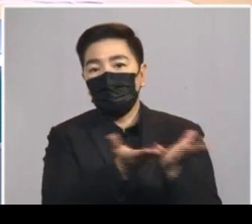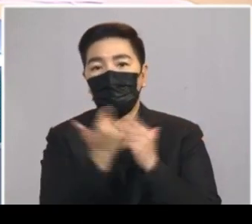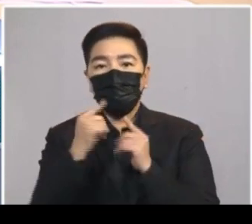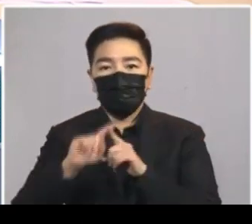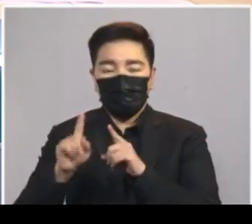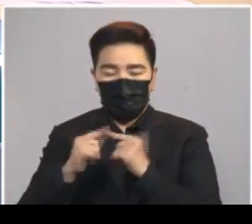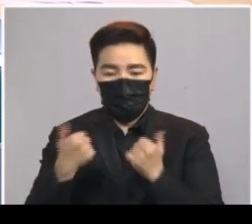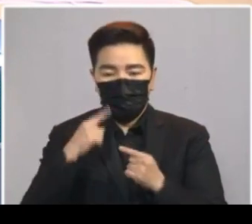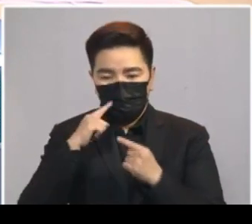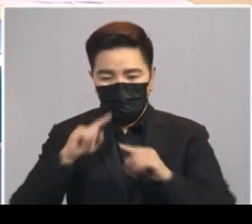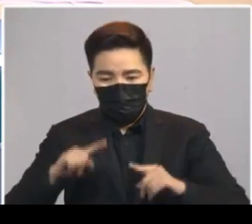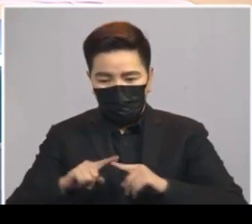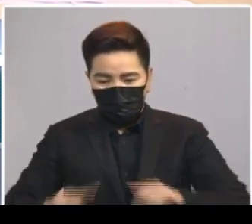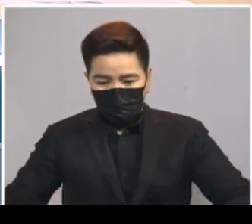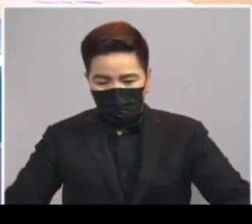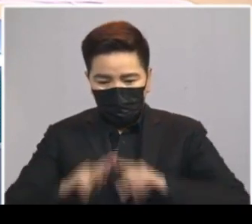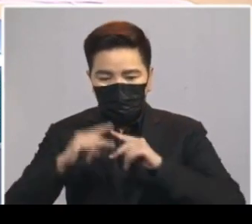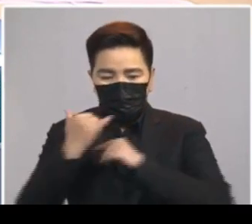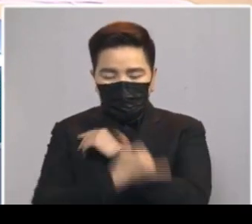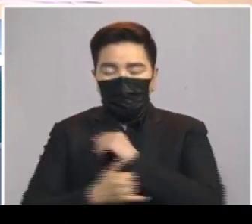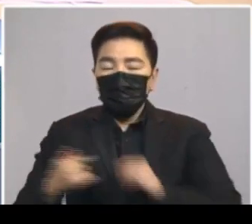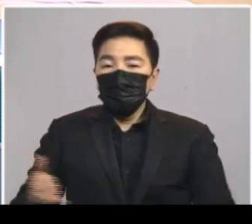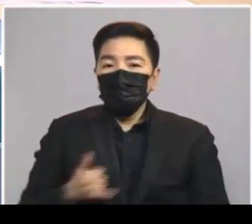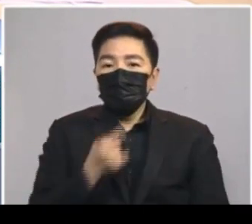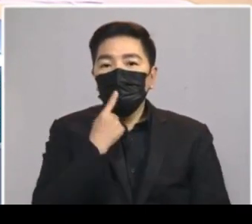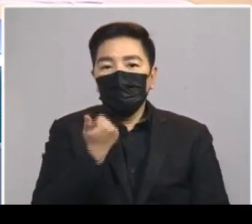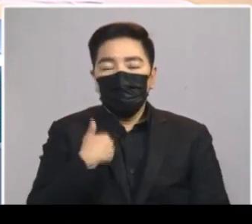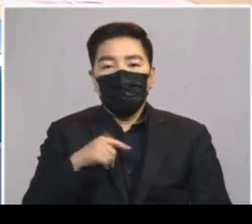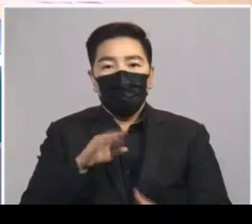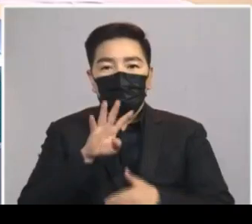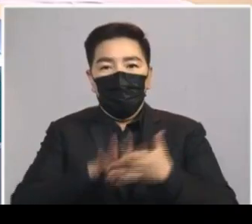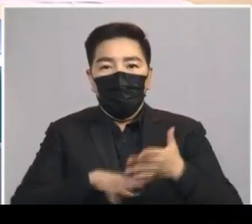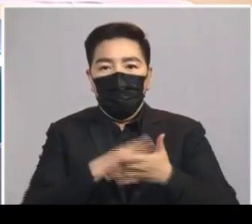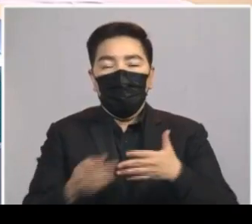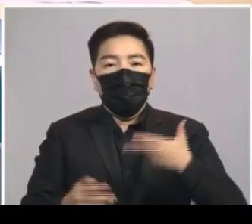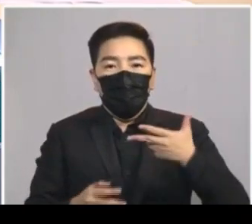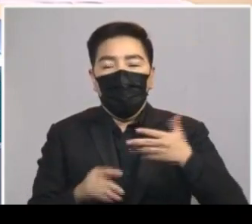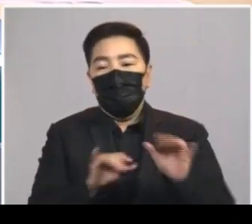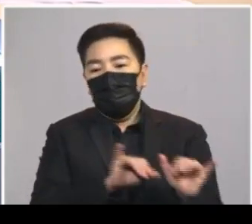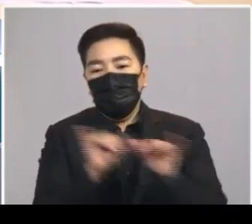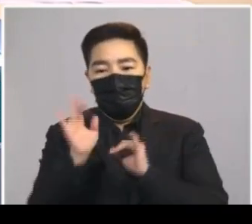คือตอนนี้มีกระทรวงการต่างประเทศก็ออกมาเรียบร้อยแล้วนะคะเขามี3แผนด้วยกันที่จะอพยพคนไทยออกมานะคะ